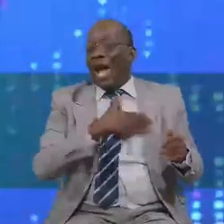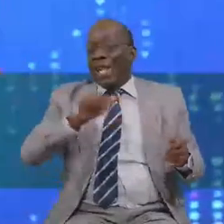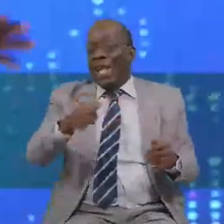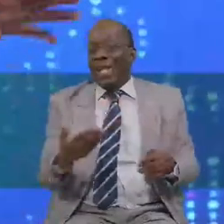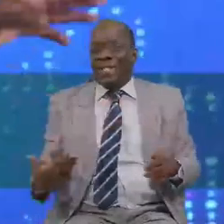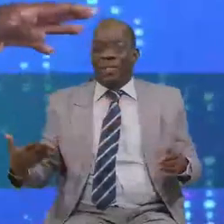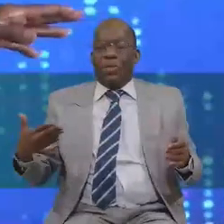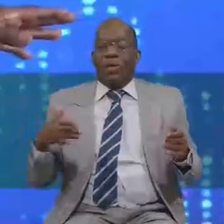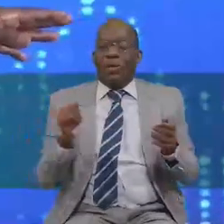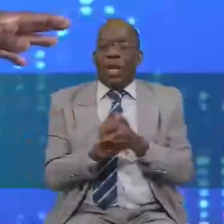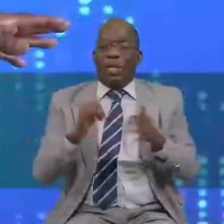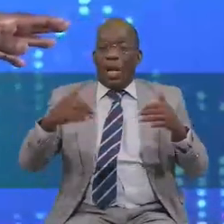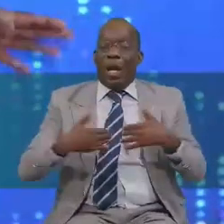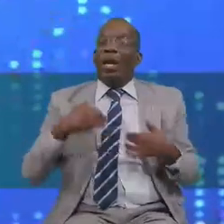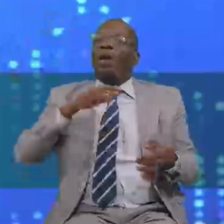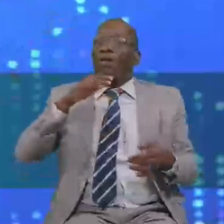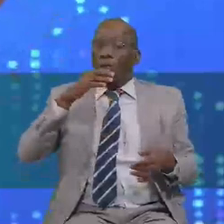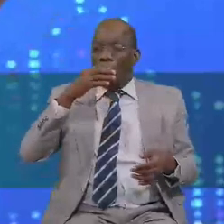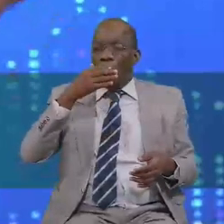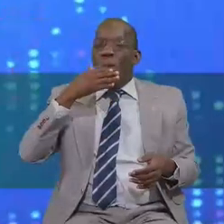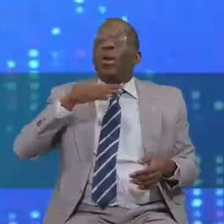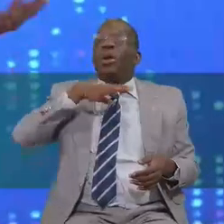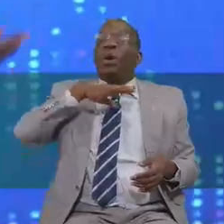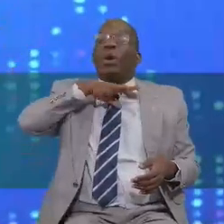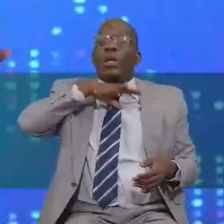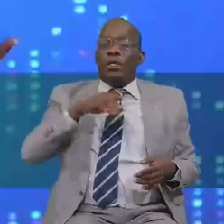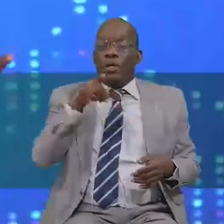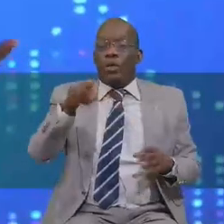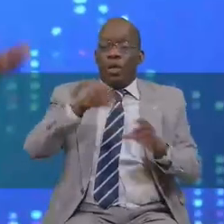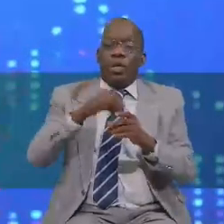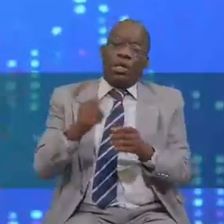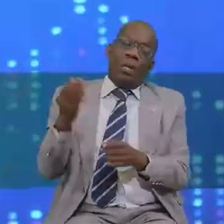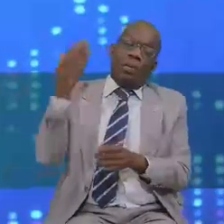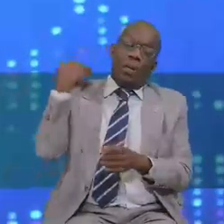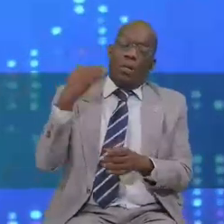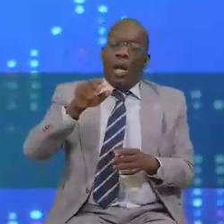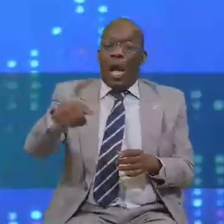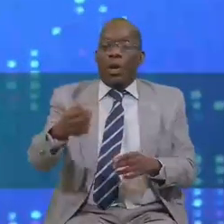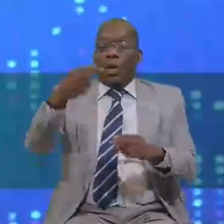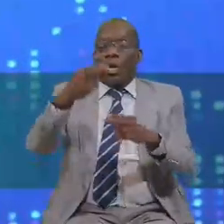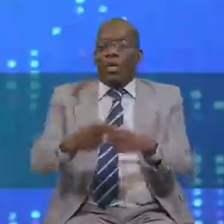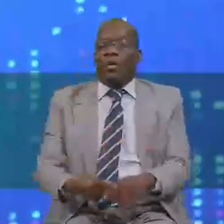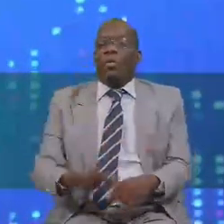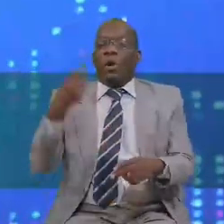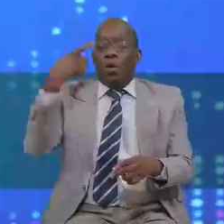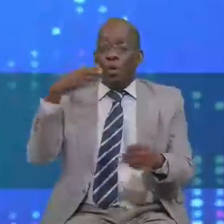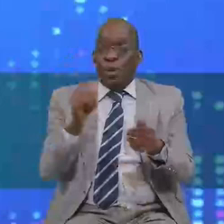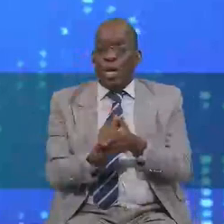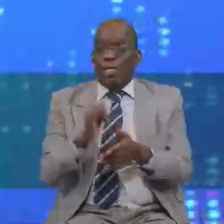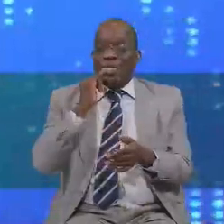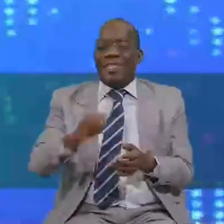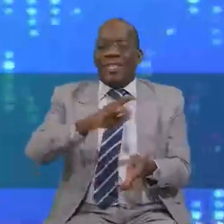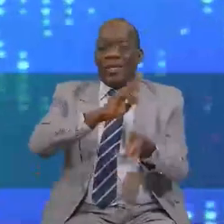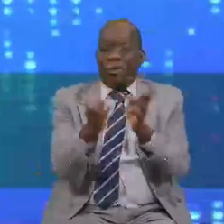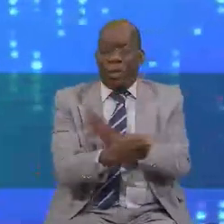ce qui te souillait par le passé. Un autre nom pour cela, c'est la repentance. C'est se